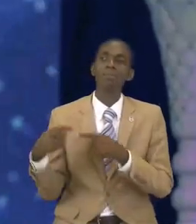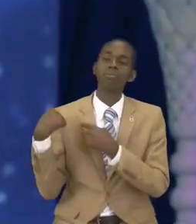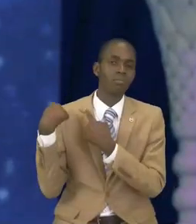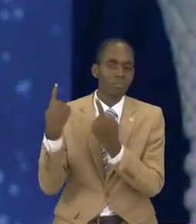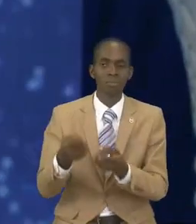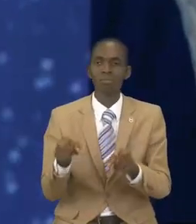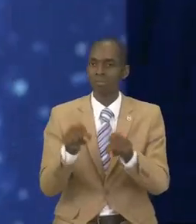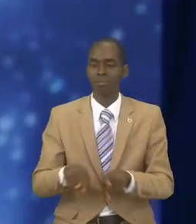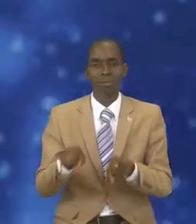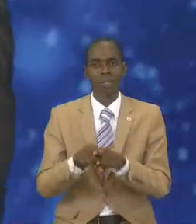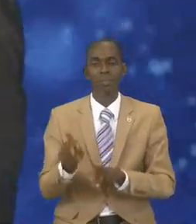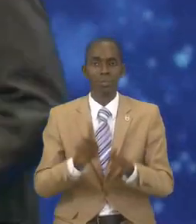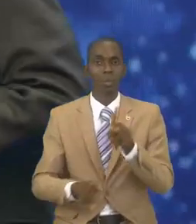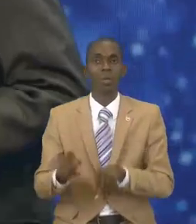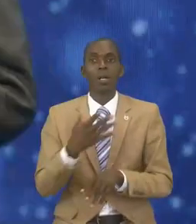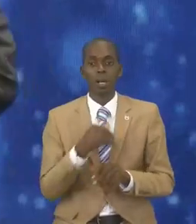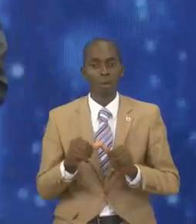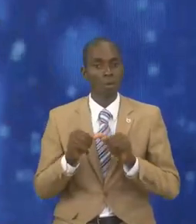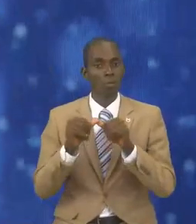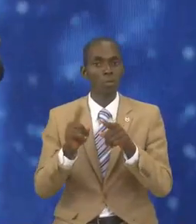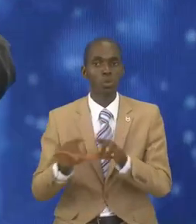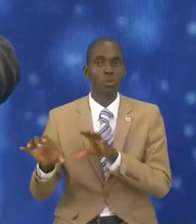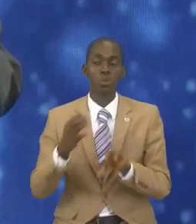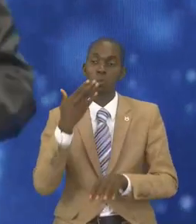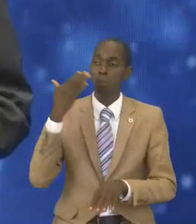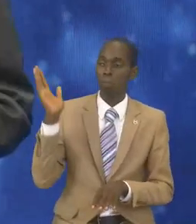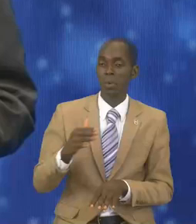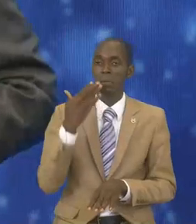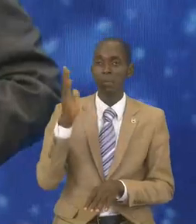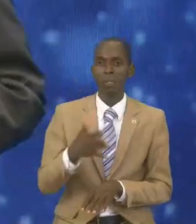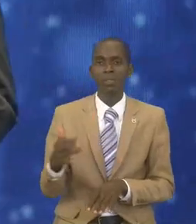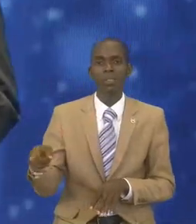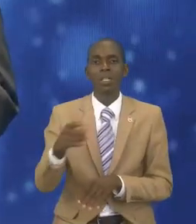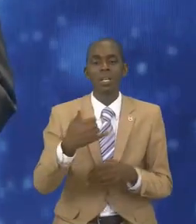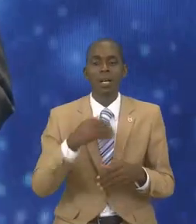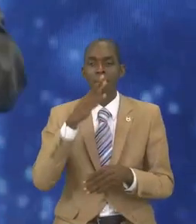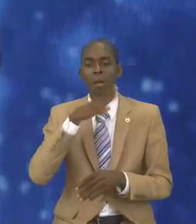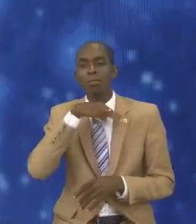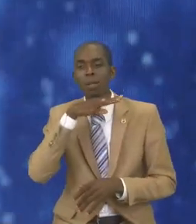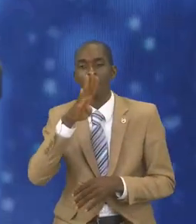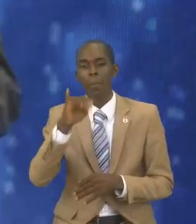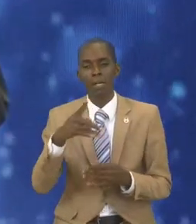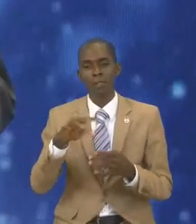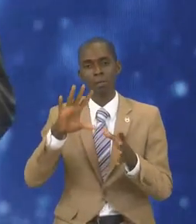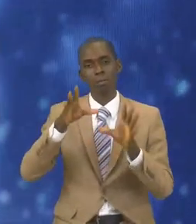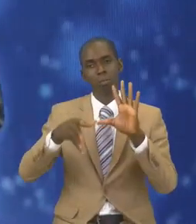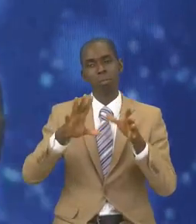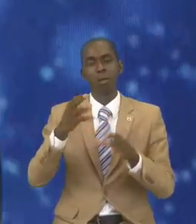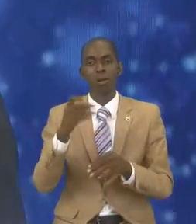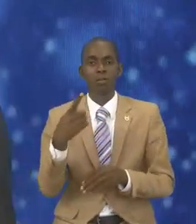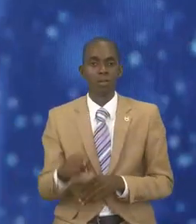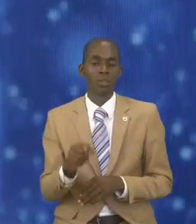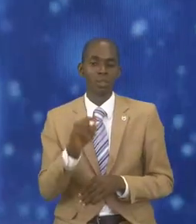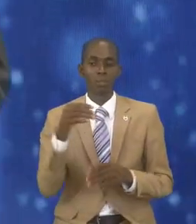ils ont été toujours. Ils continuent à agir méchamment. Ils ont été corrompus par les flatteries de